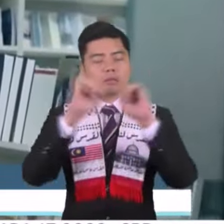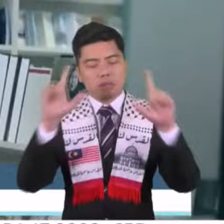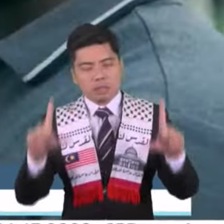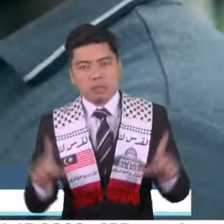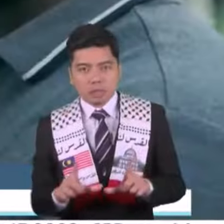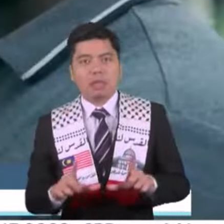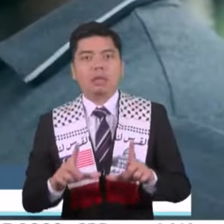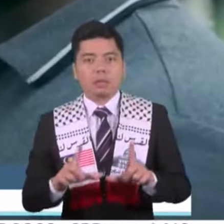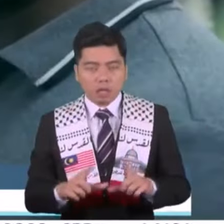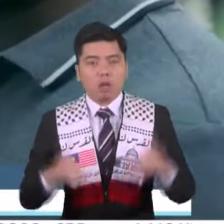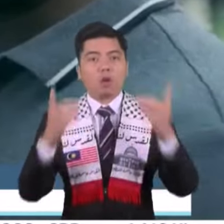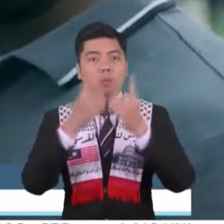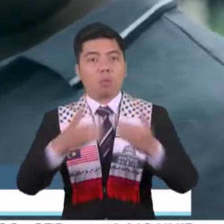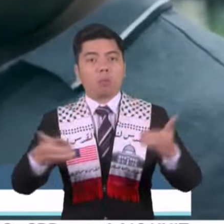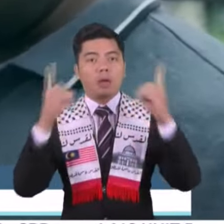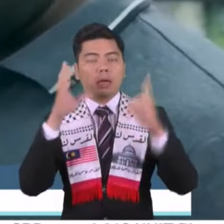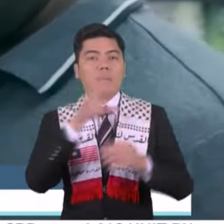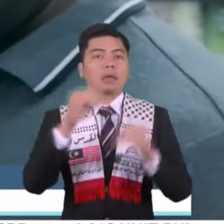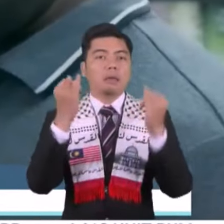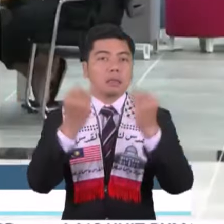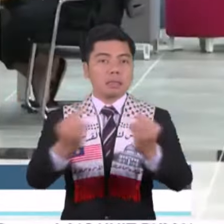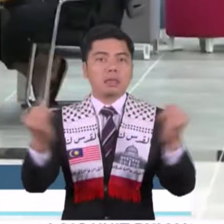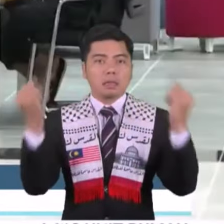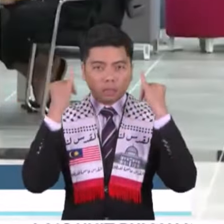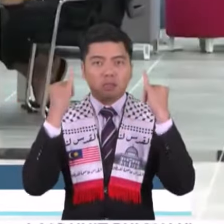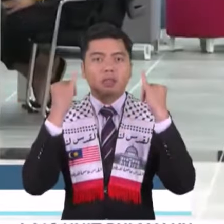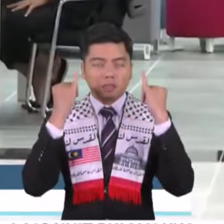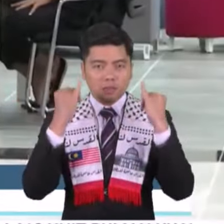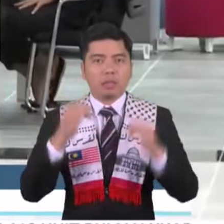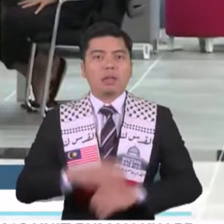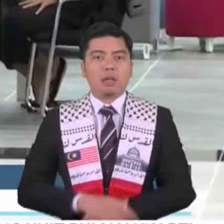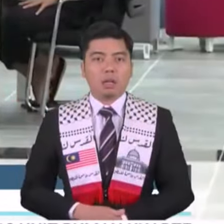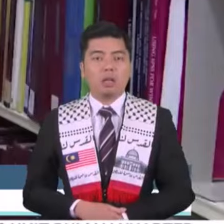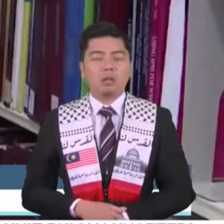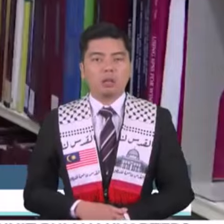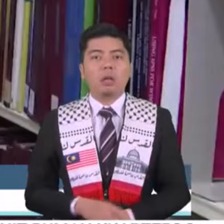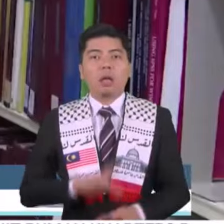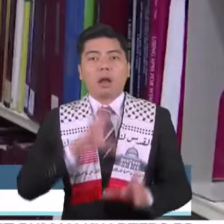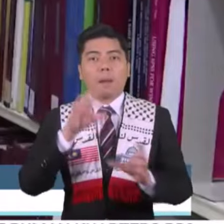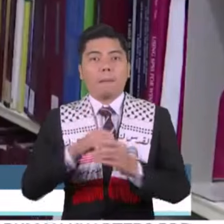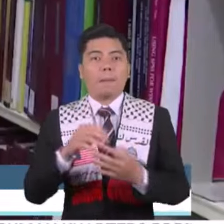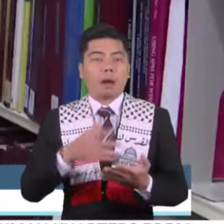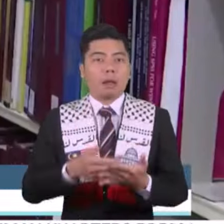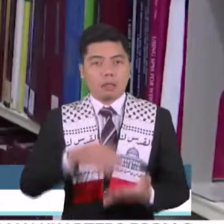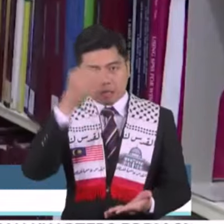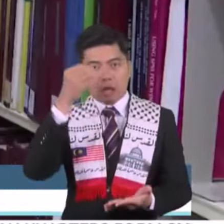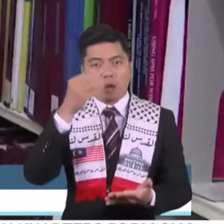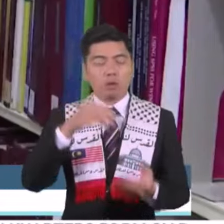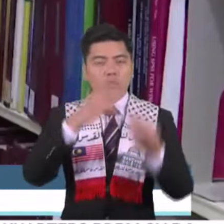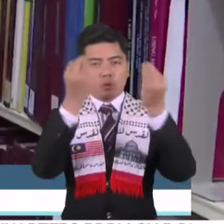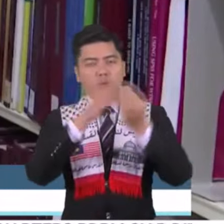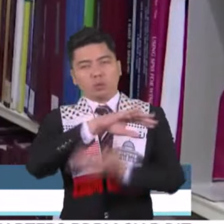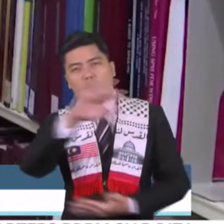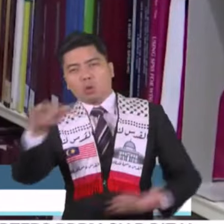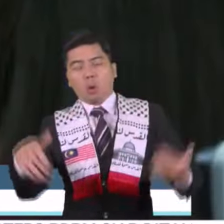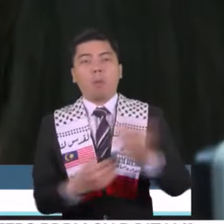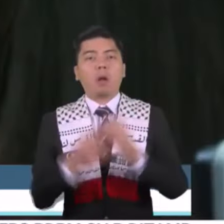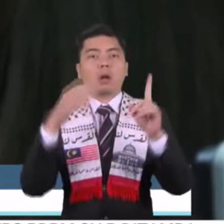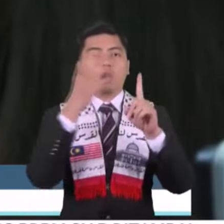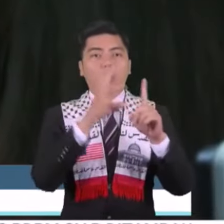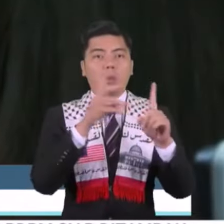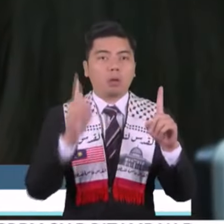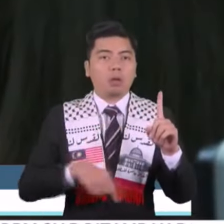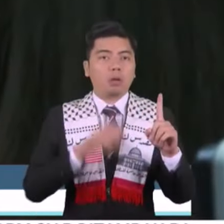sijil, asasi, diploma dan ijazah sarjana muda. Tawaran laluan khas secara keseluruhan pula sebanyak